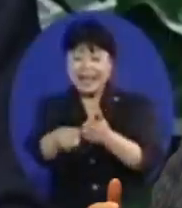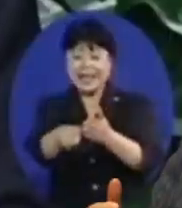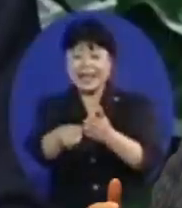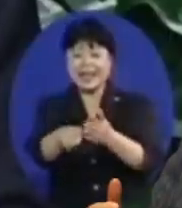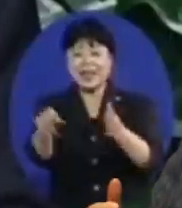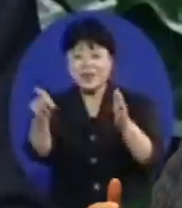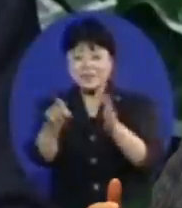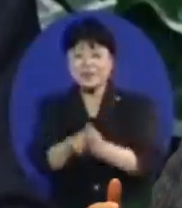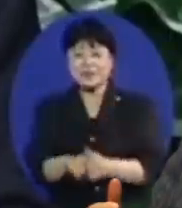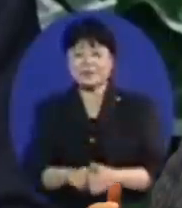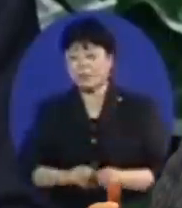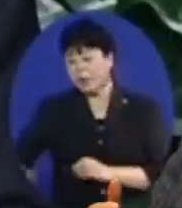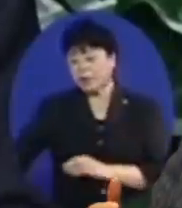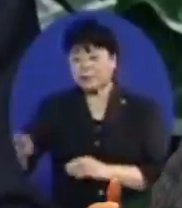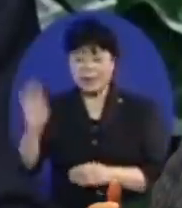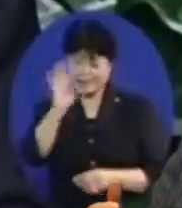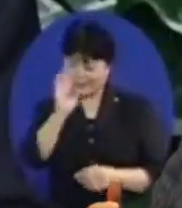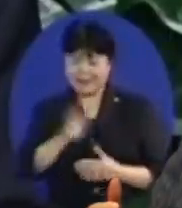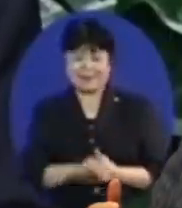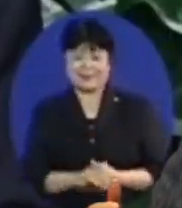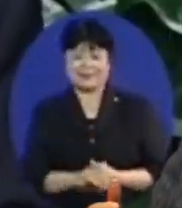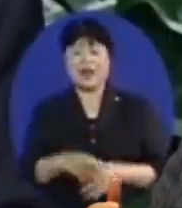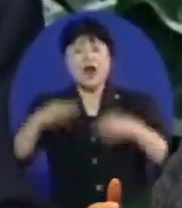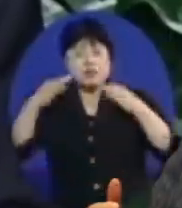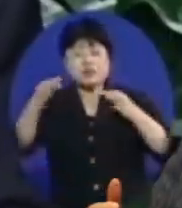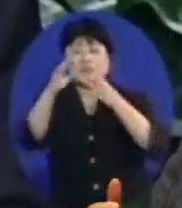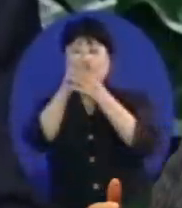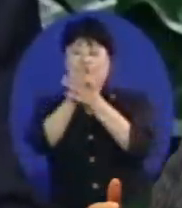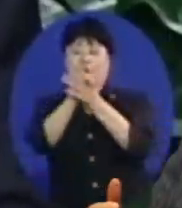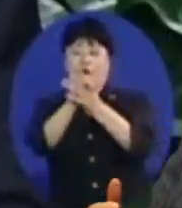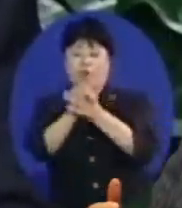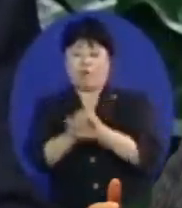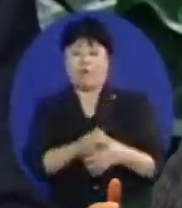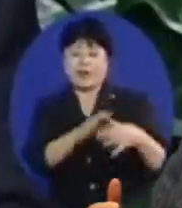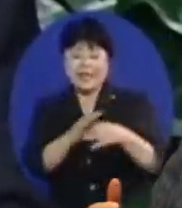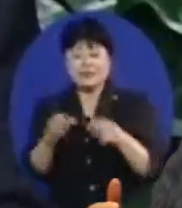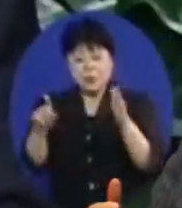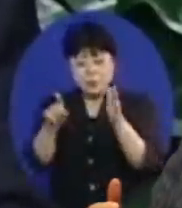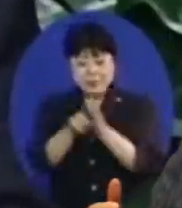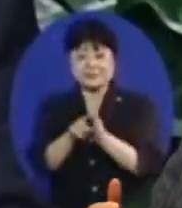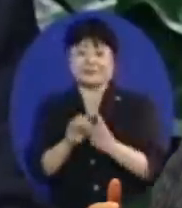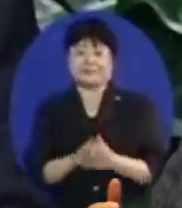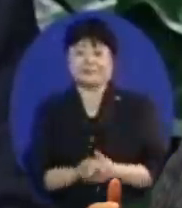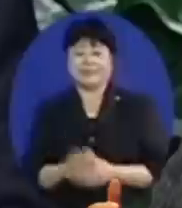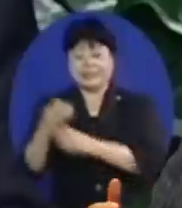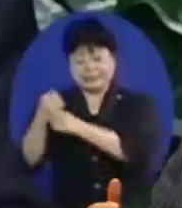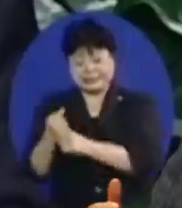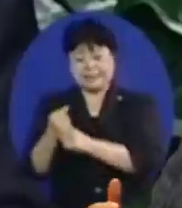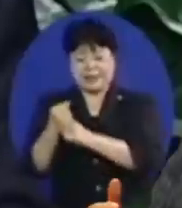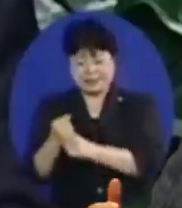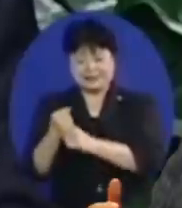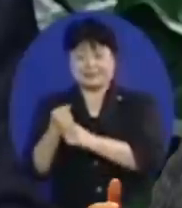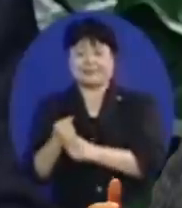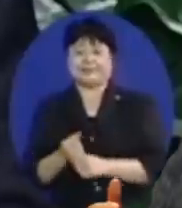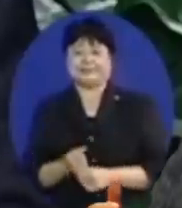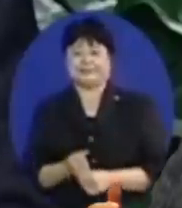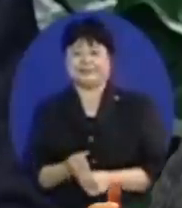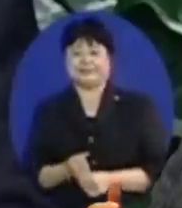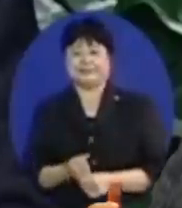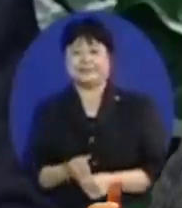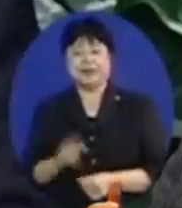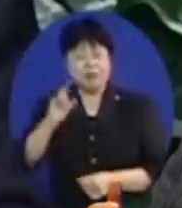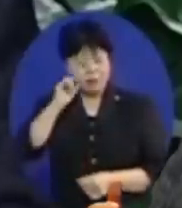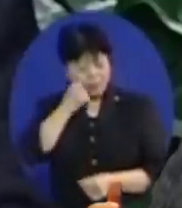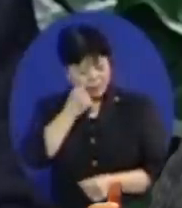믿음을 놓치면 안 됩니다. 부르짖고 기도하고 계속 믿음을 잡고 있으면 그